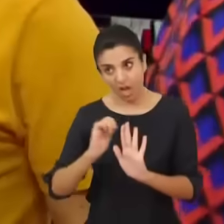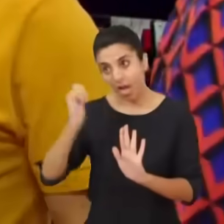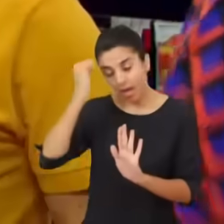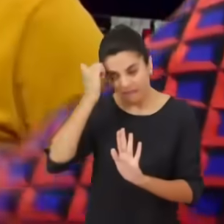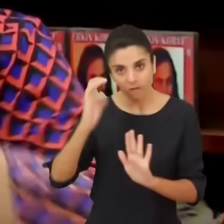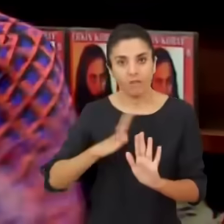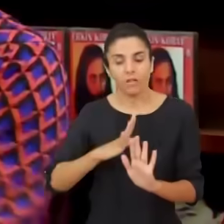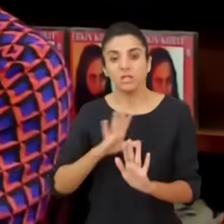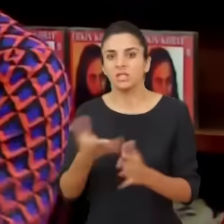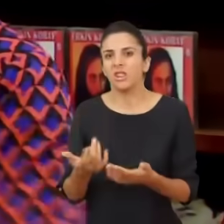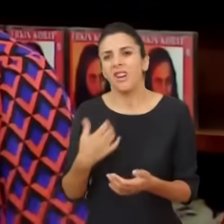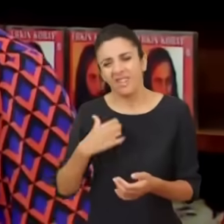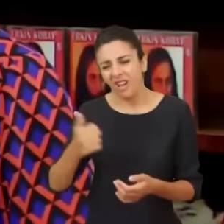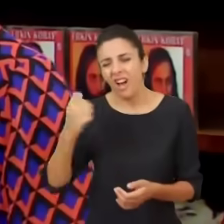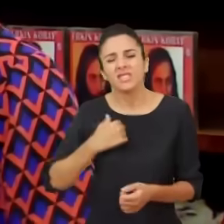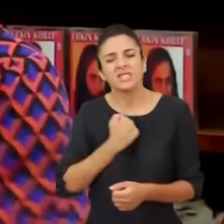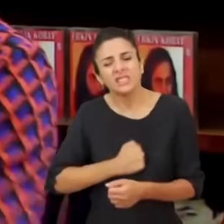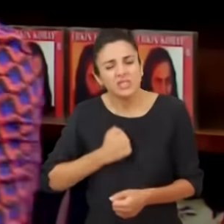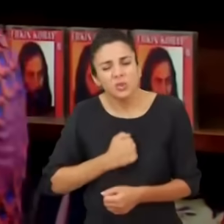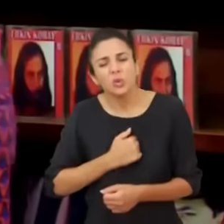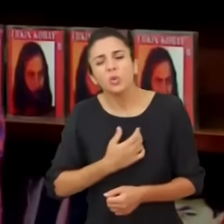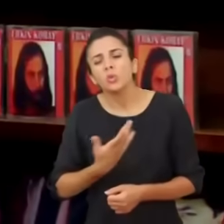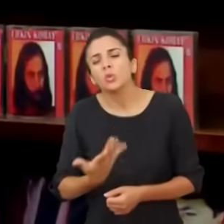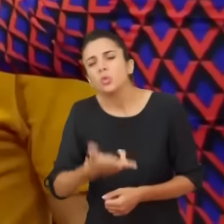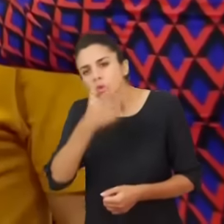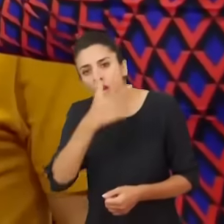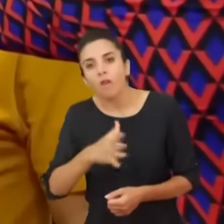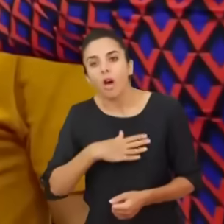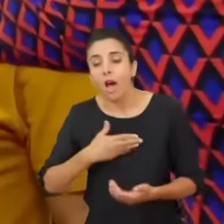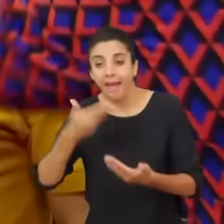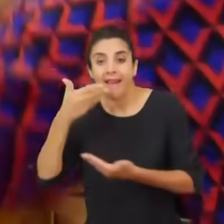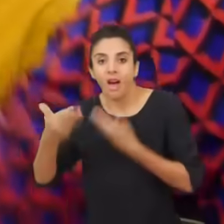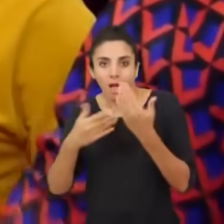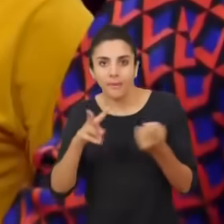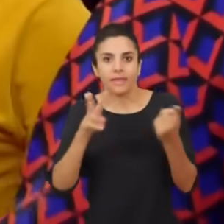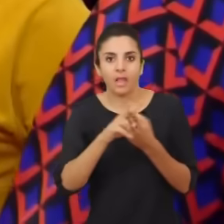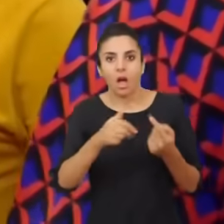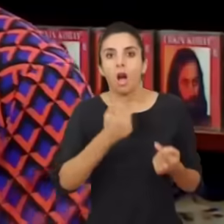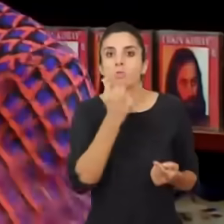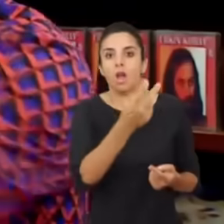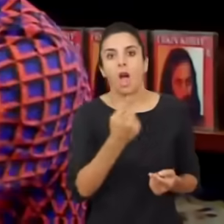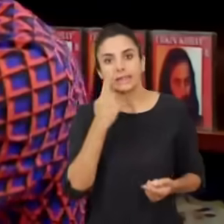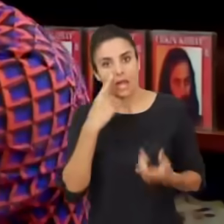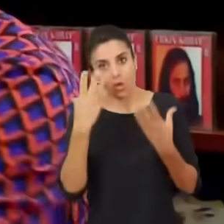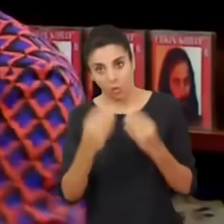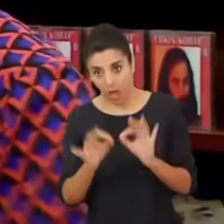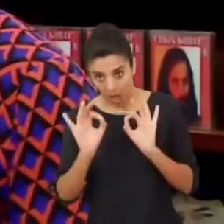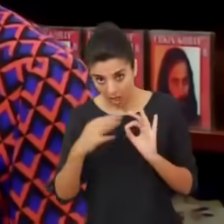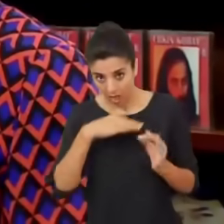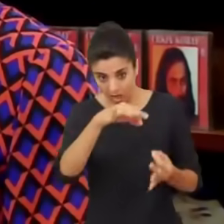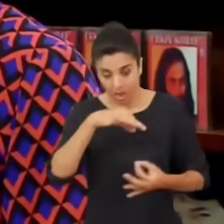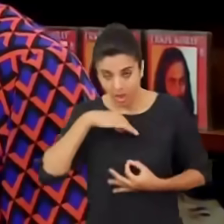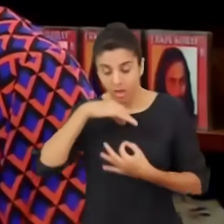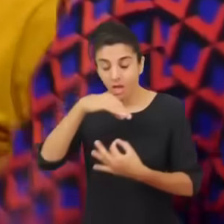evlendim diye başını duvarlara vurursun diyorum. Aha da Nazlı ablan da ranzaladı. Aynen onaylıyor